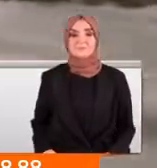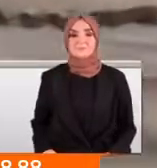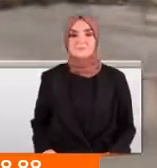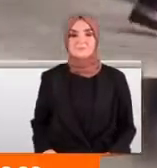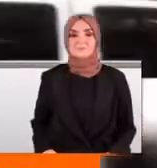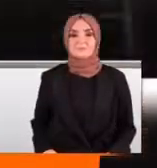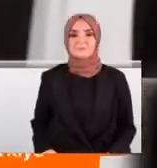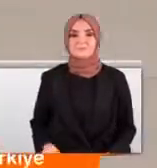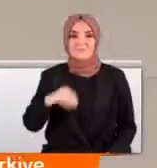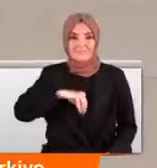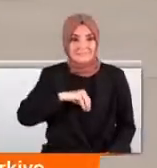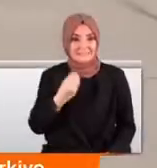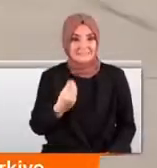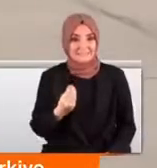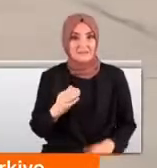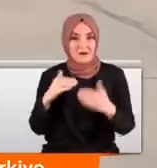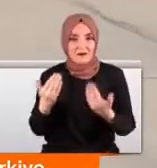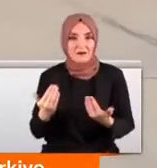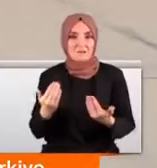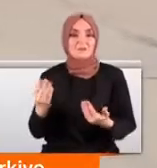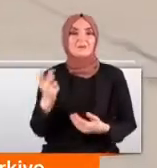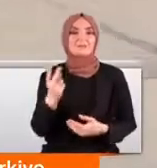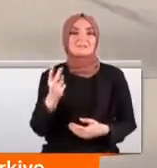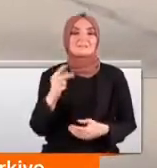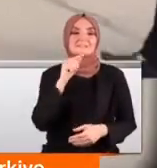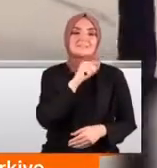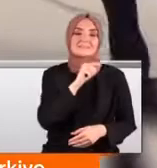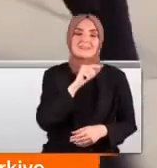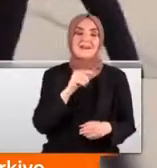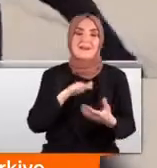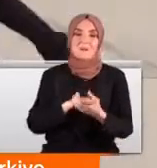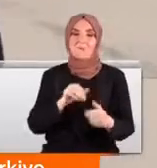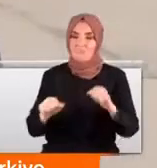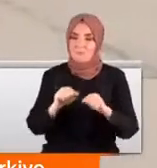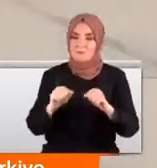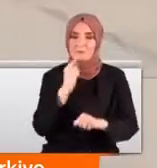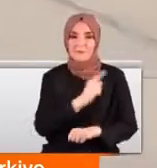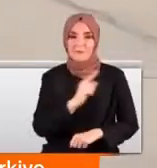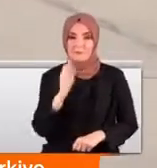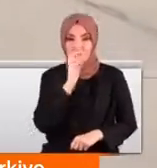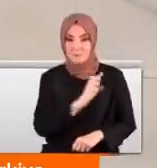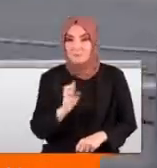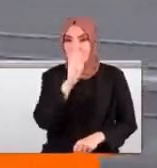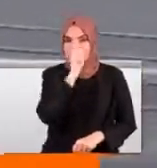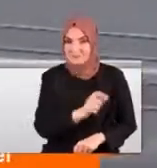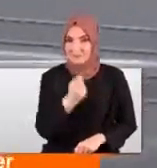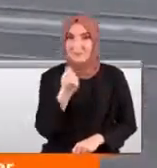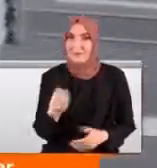İyi niyetlerine karşılık çifte ayakkabılarını boyayacağını söyleyen sahtekar parayı alana kadar peşlerini bırakmadı.